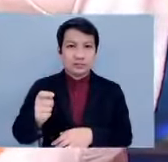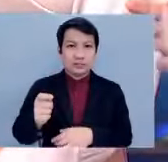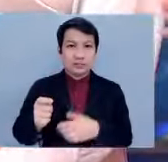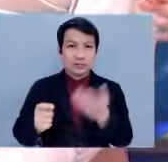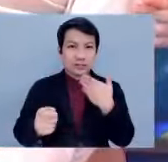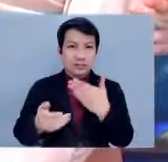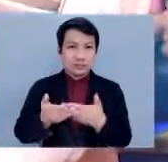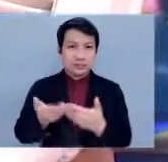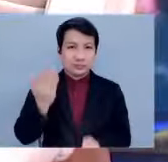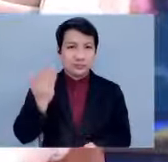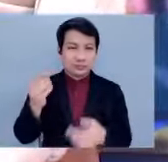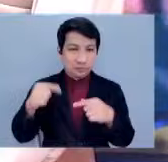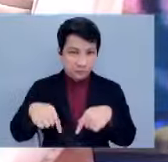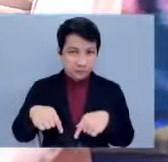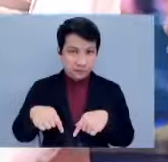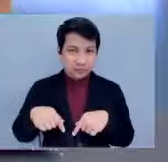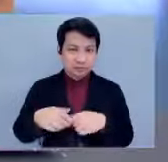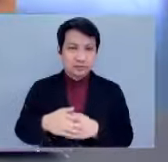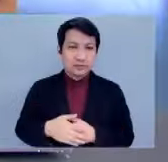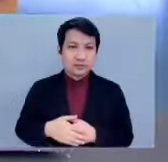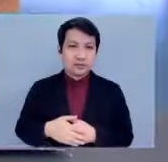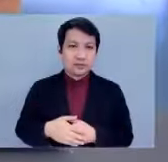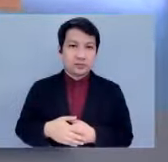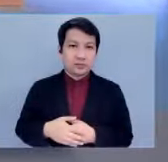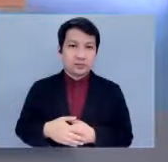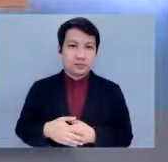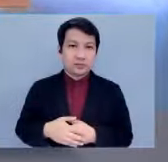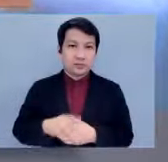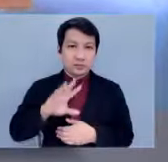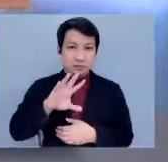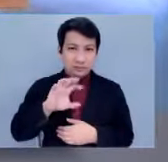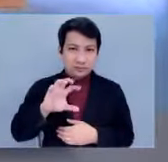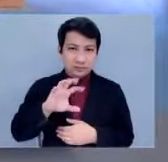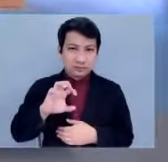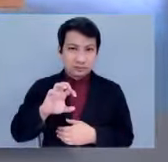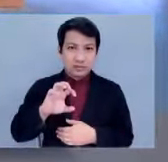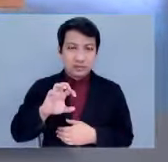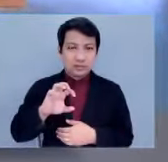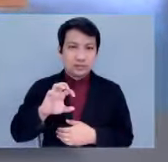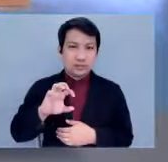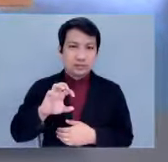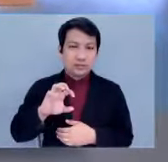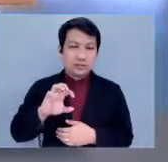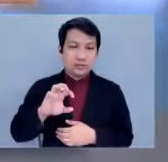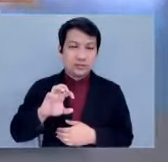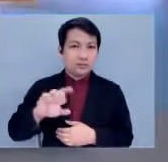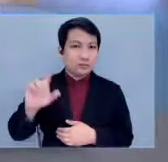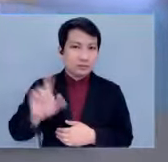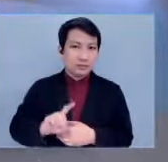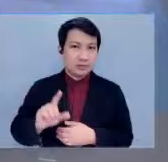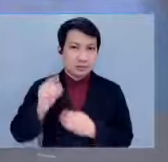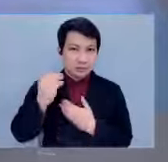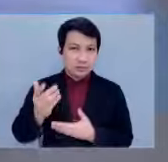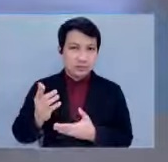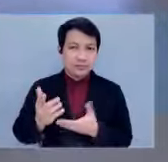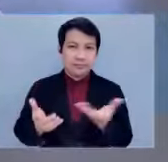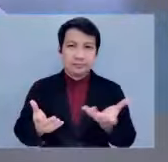sa amin. Hindi pa ko pinaka na mga 500 pesos yung pinuhunan mo. Saan ginamit yung 500 na